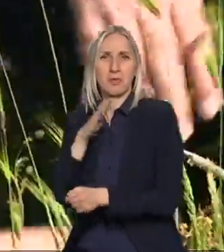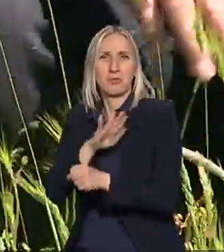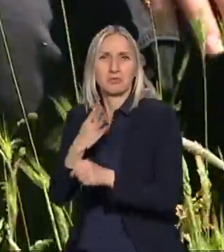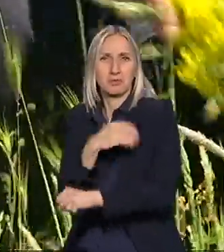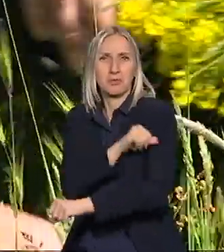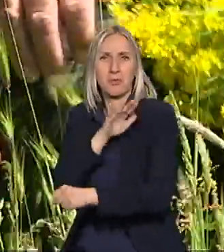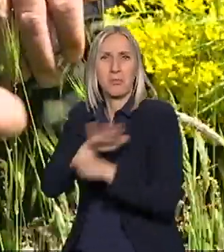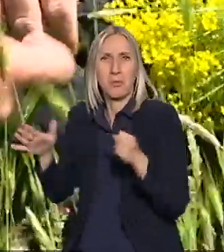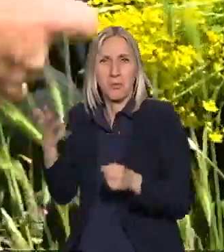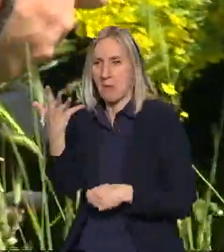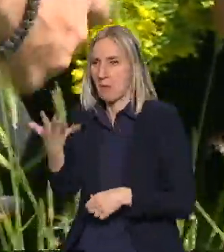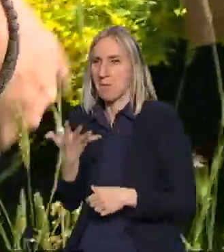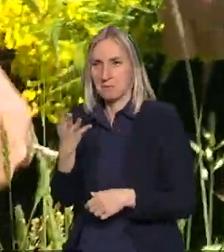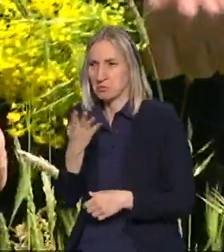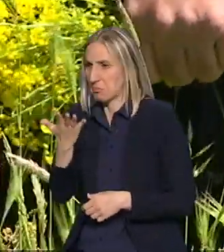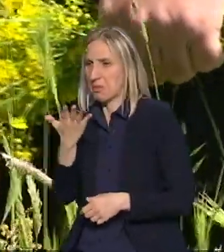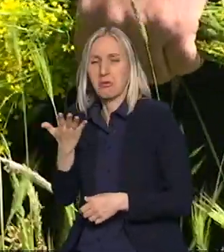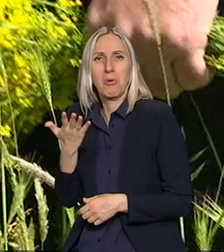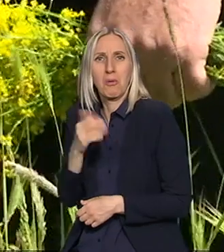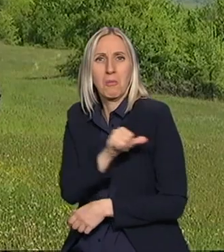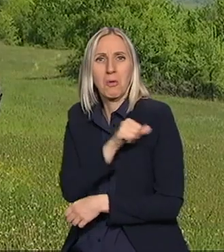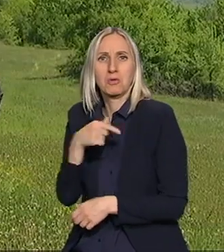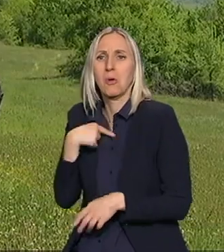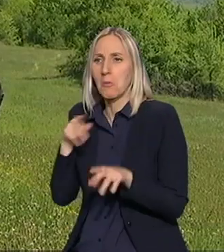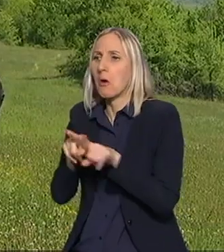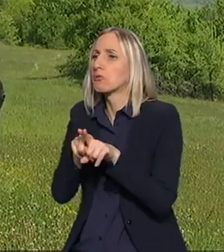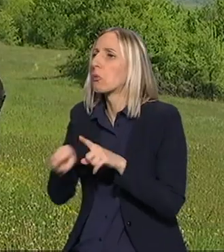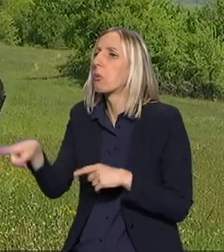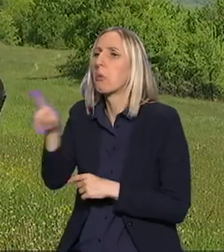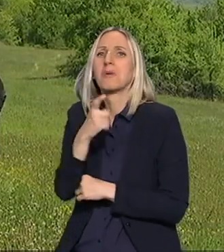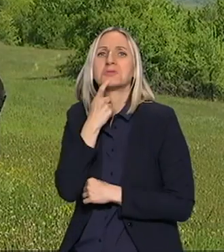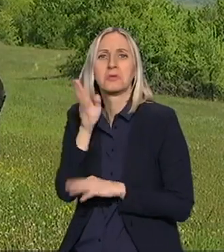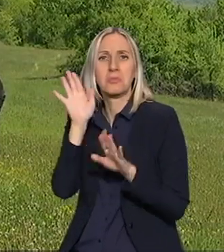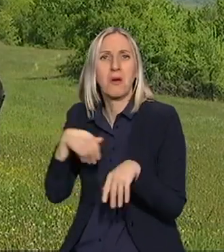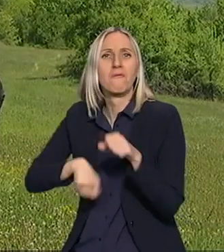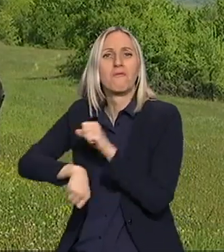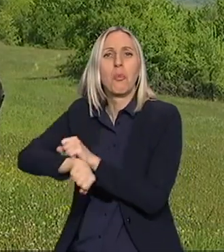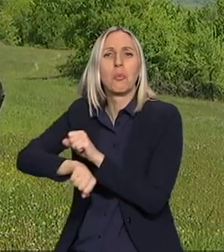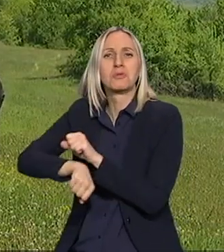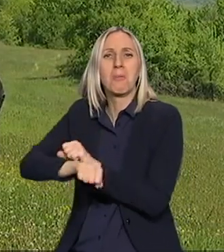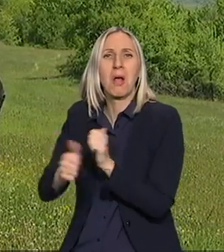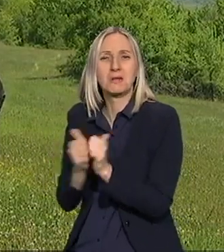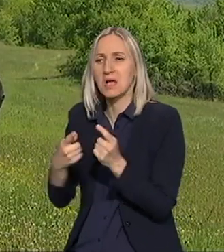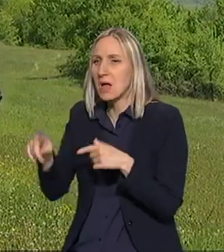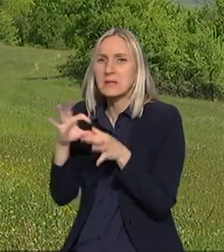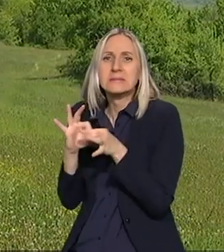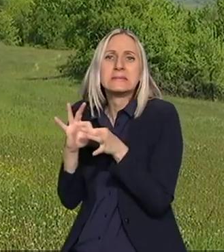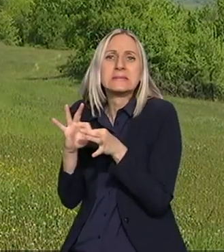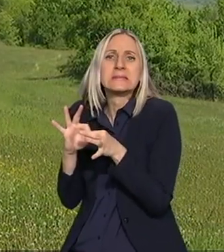imao 5 godina, tako nešto, imam drugari srpske nacionalnosti koji smo igrali futbol i nismo se odvajali,